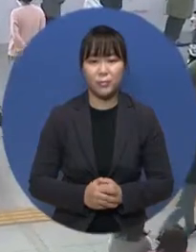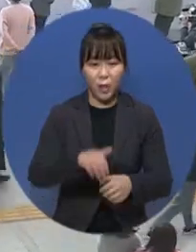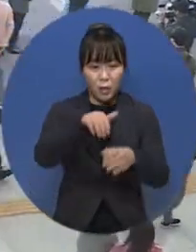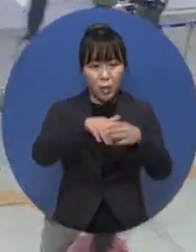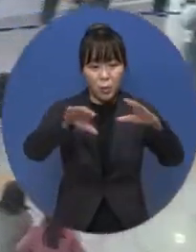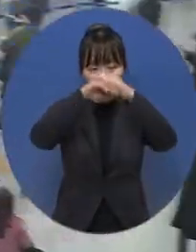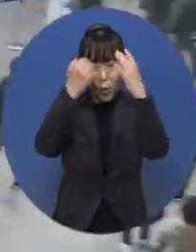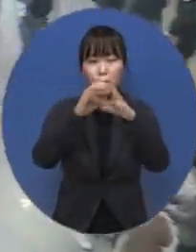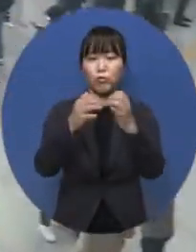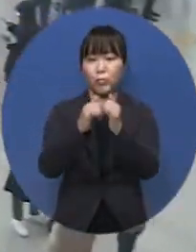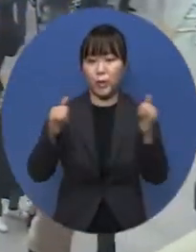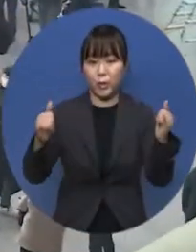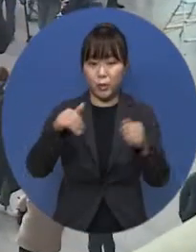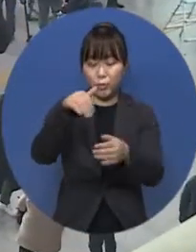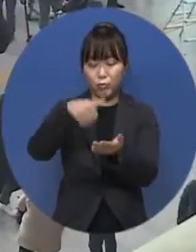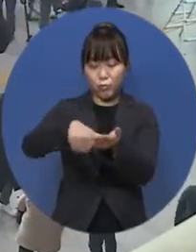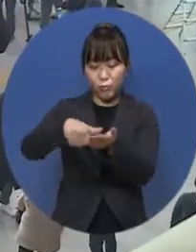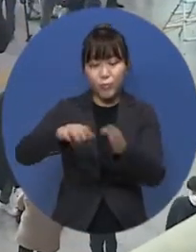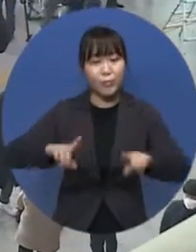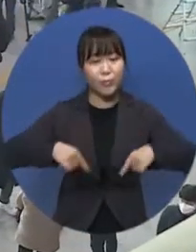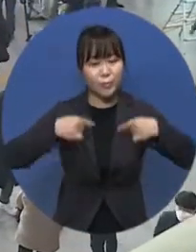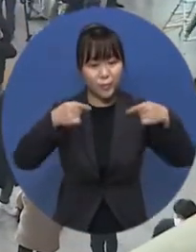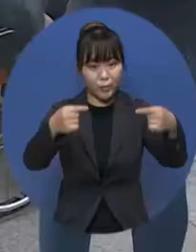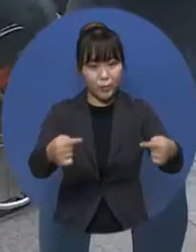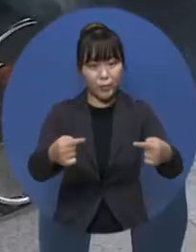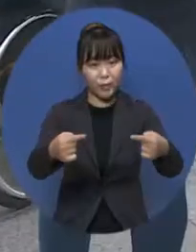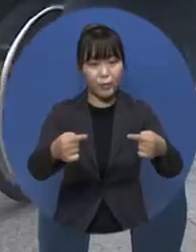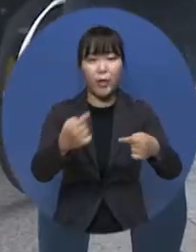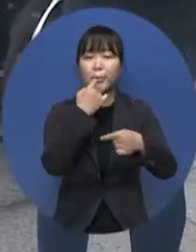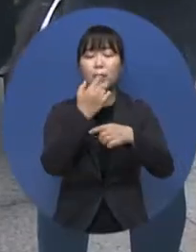선거는 모든 국민들이 투표에 참여하는